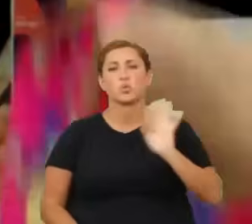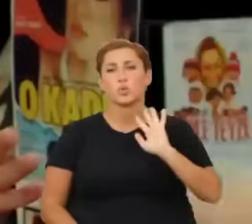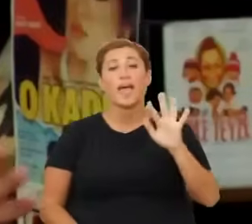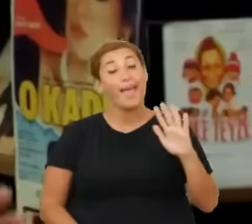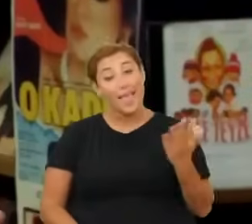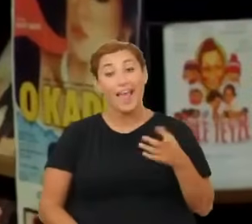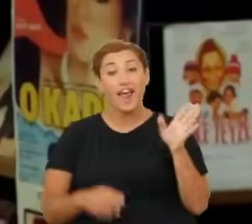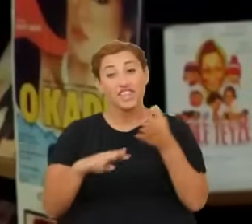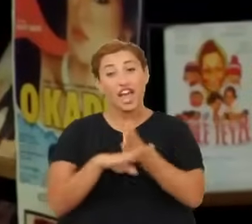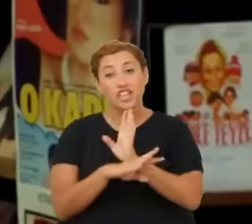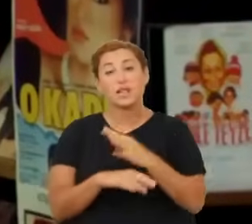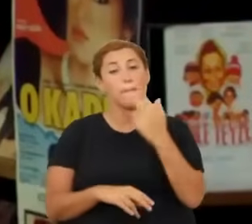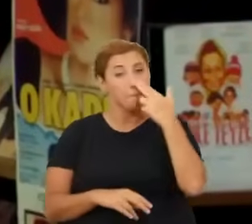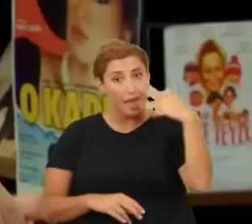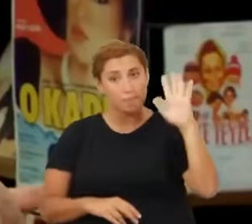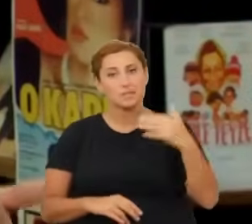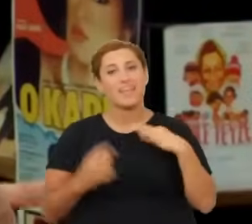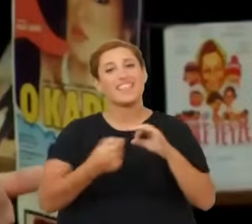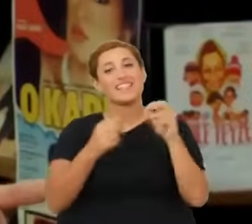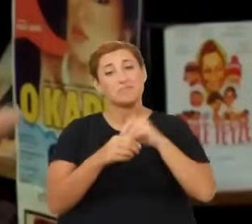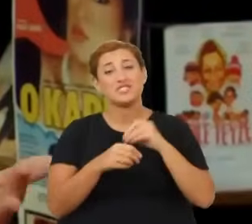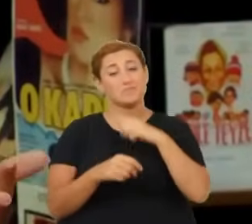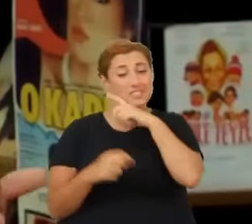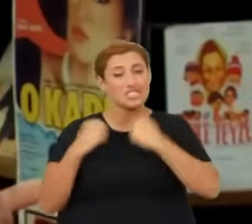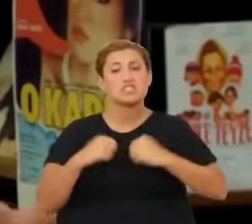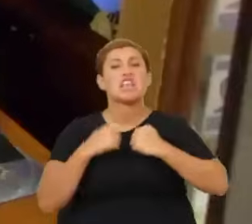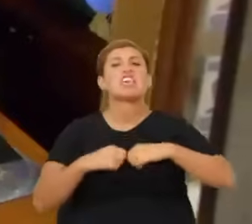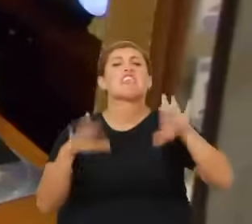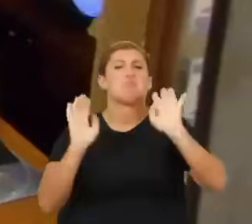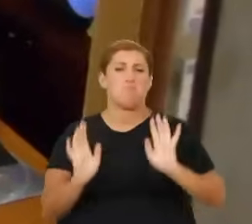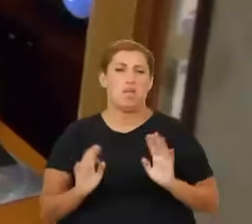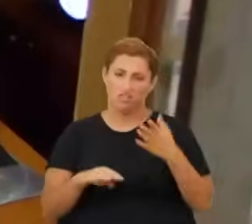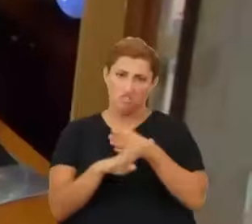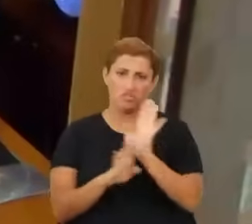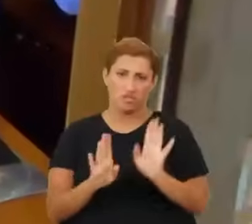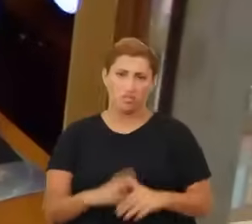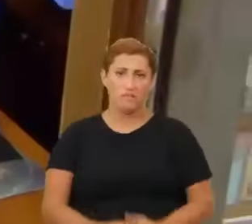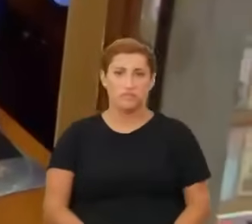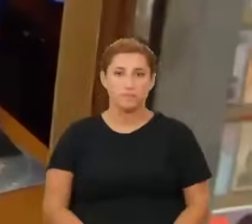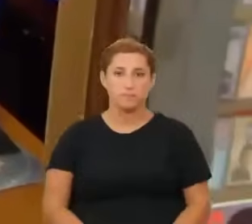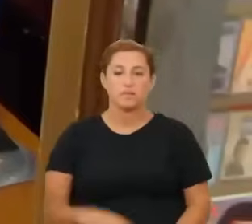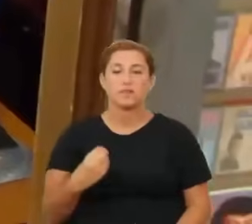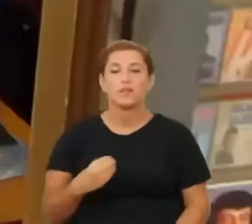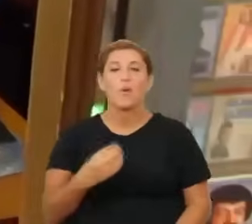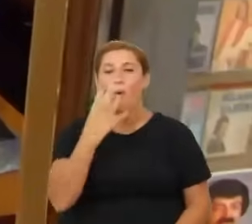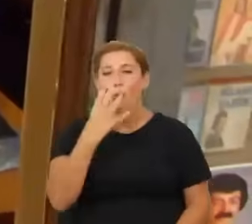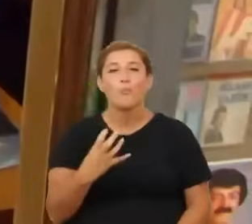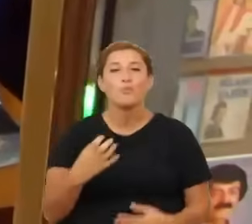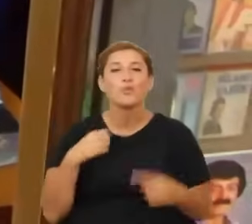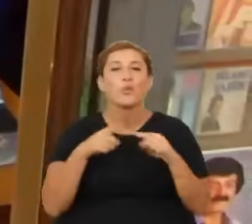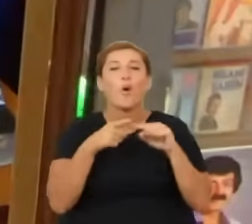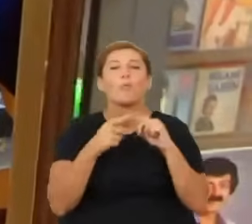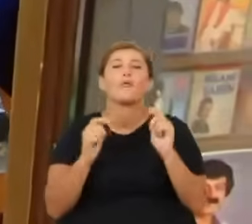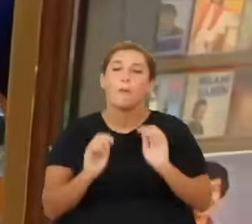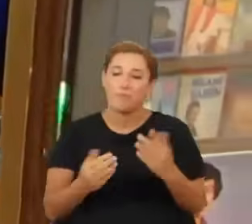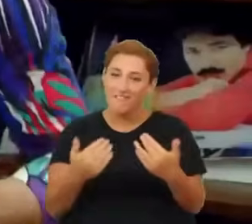hayır, eğer yani gerçekten beğenmediysen, yani ben diktim diye giyeceksen giyme yani boşuna. Gerçekten yani. Geri aldı. Ömür törpüm, yapma, versene